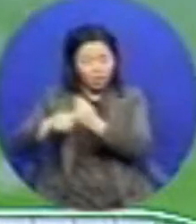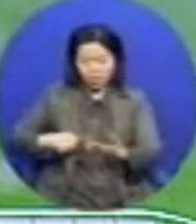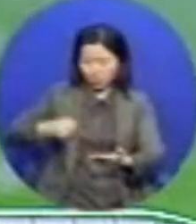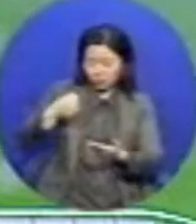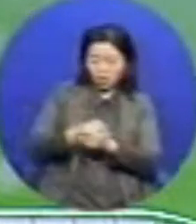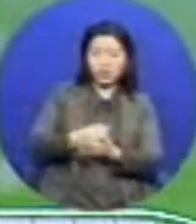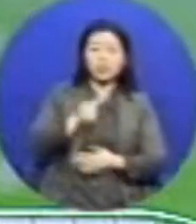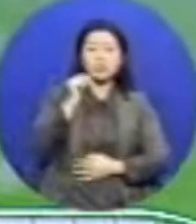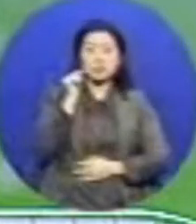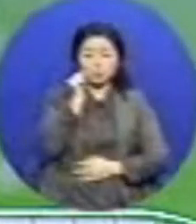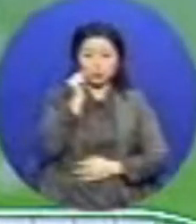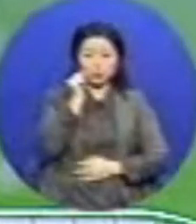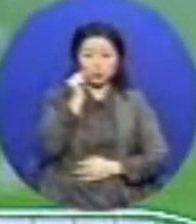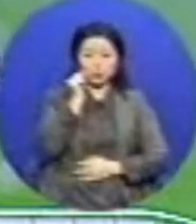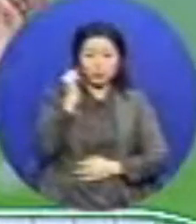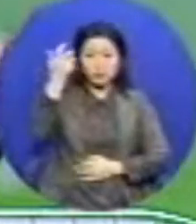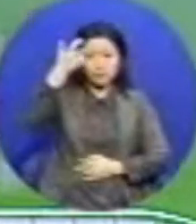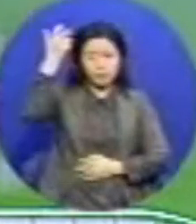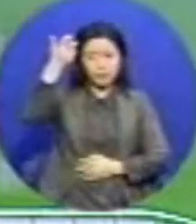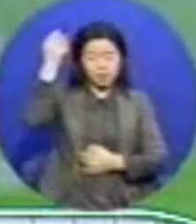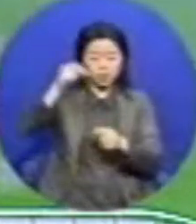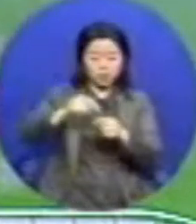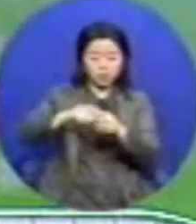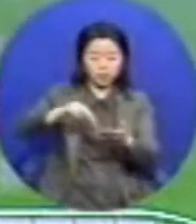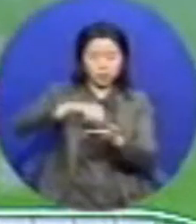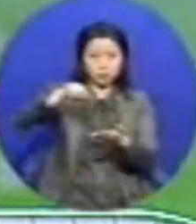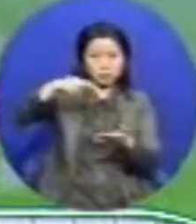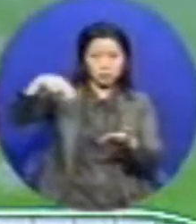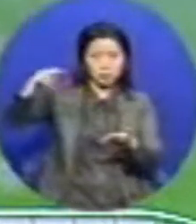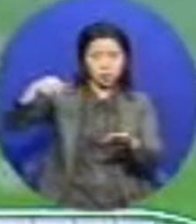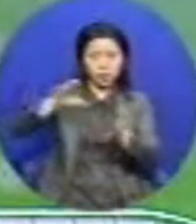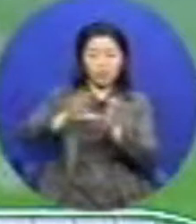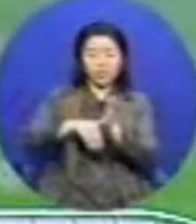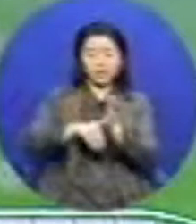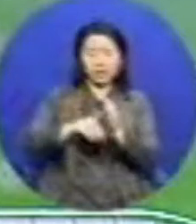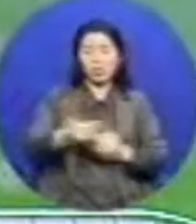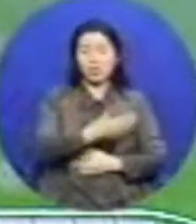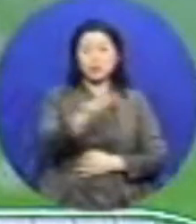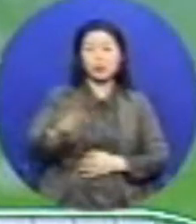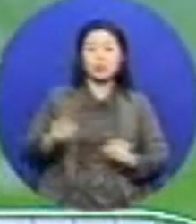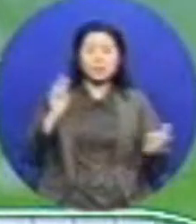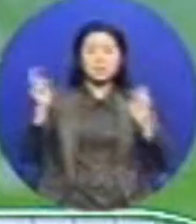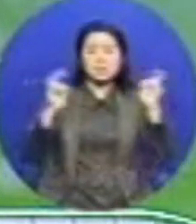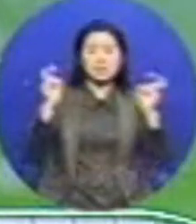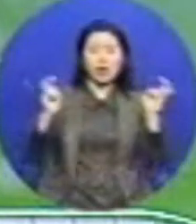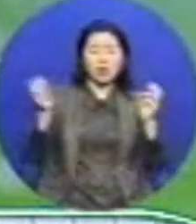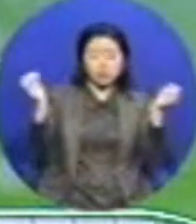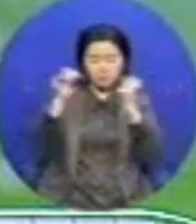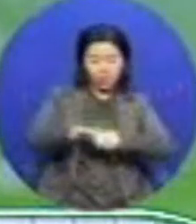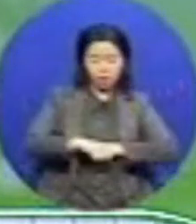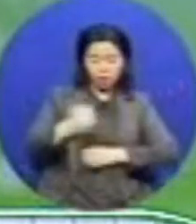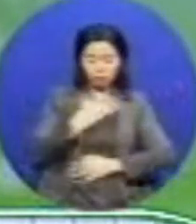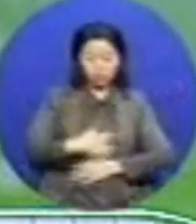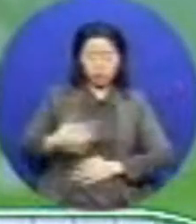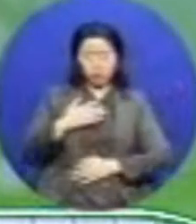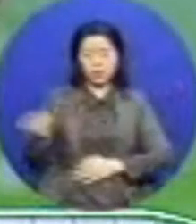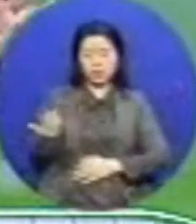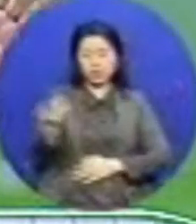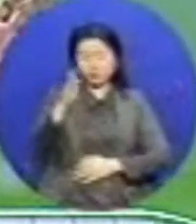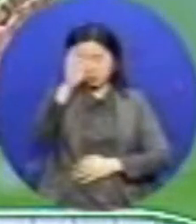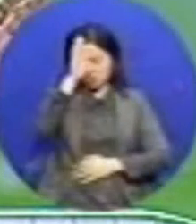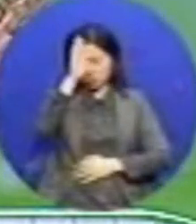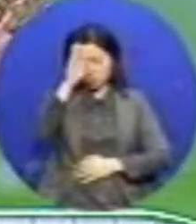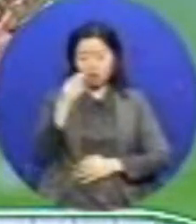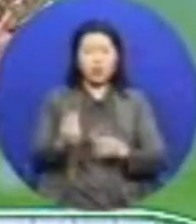못하고 영적으로 방황할 때에 여러분 사업이 망한 곧 몸이 아파서 병든 것과 비교가